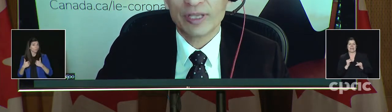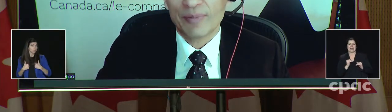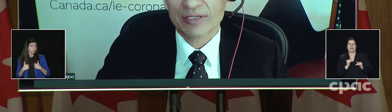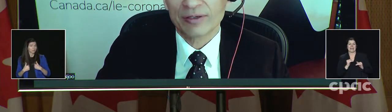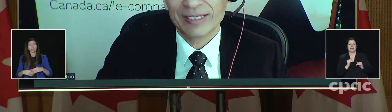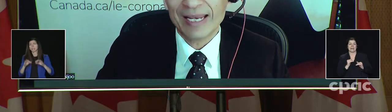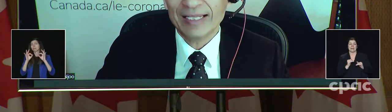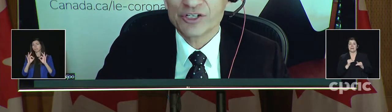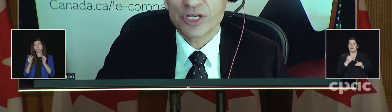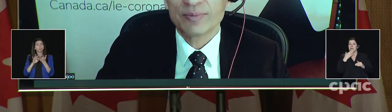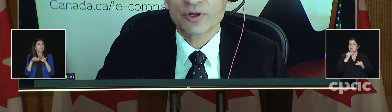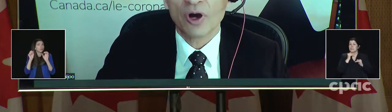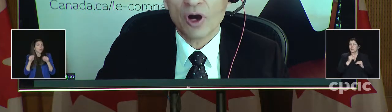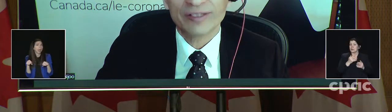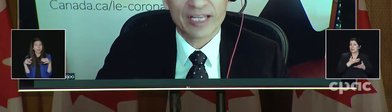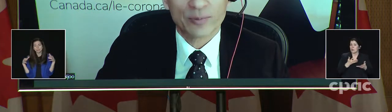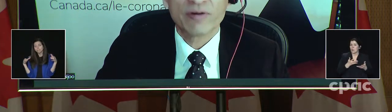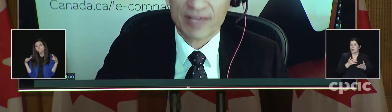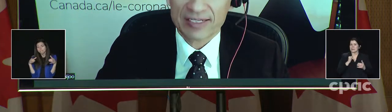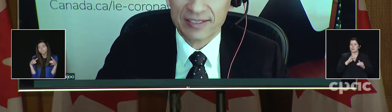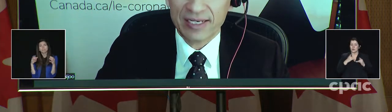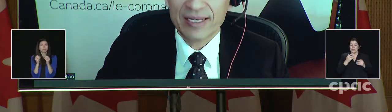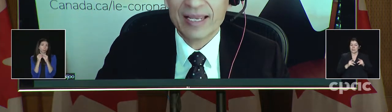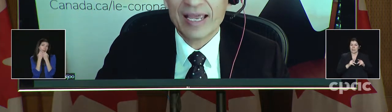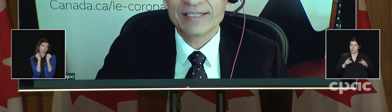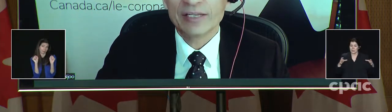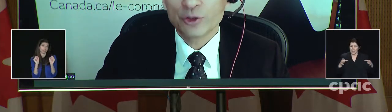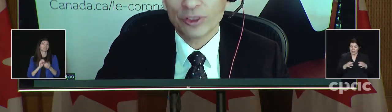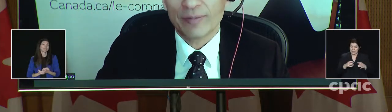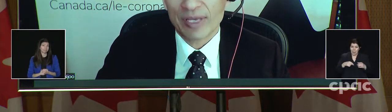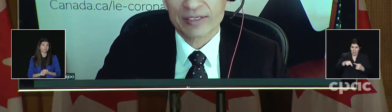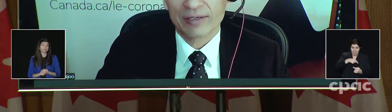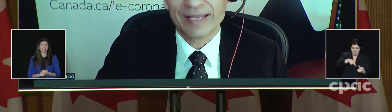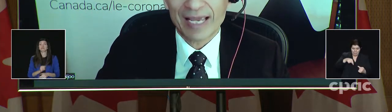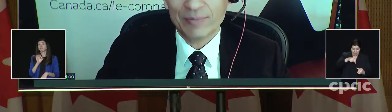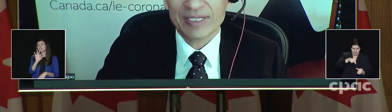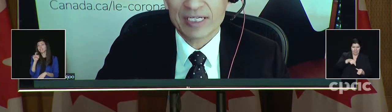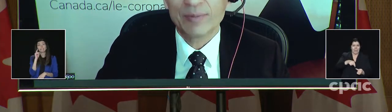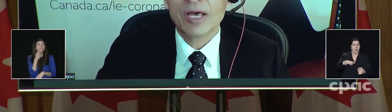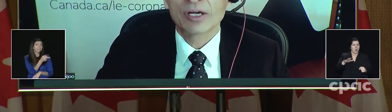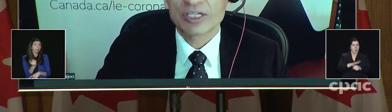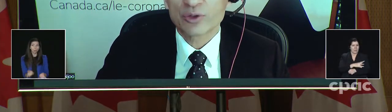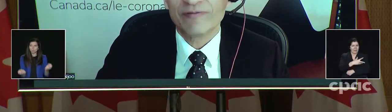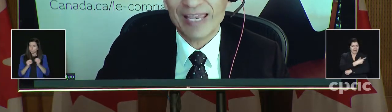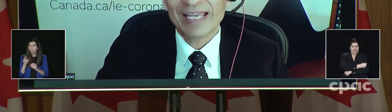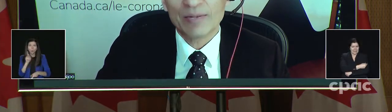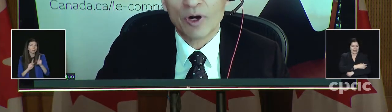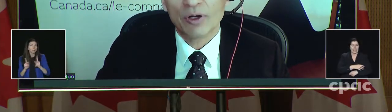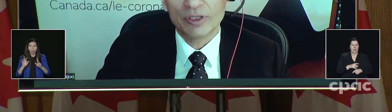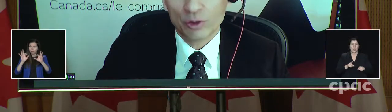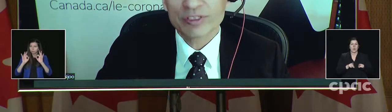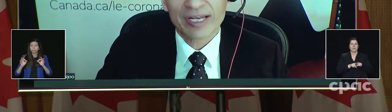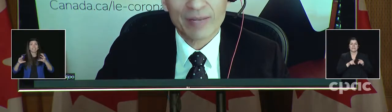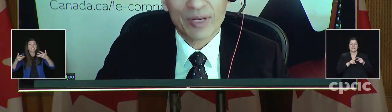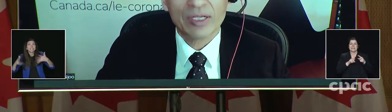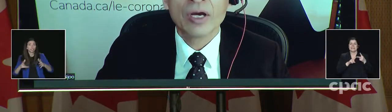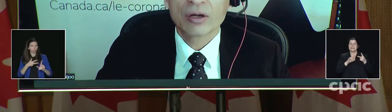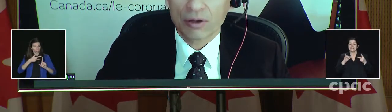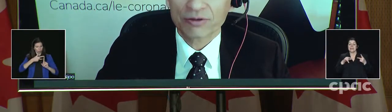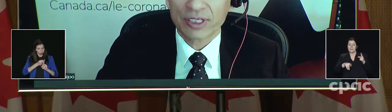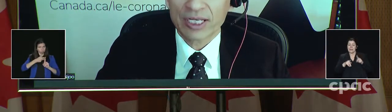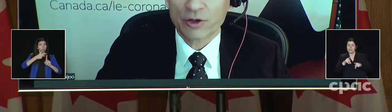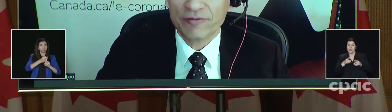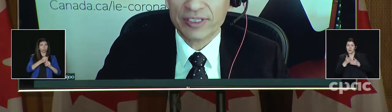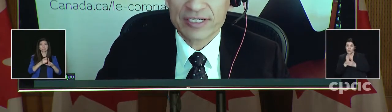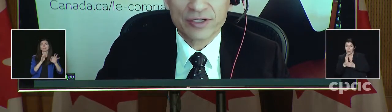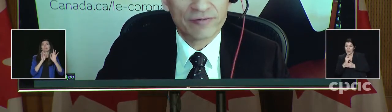toutes les personnes éligibles sont entièrement vaccinées et si toutes les personnes admissibles reçoivent également une dose de rappel